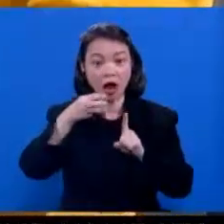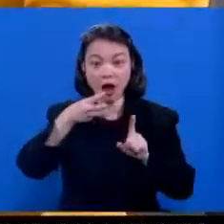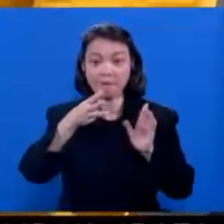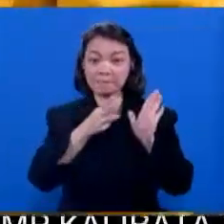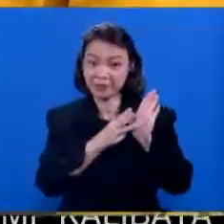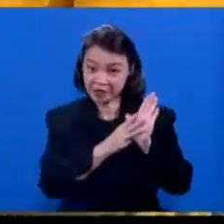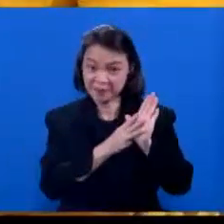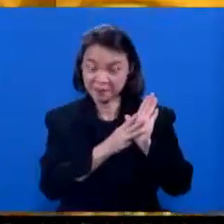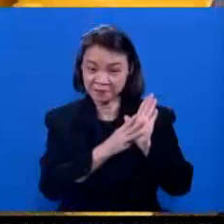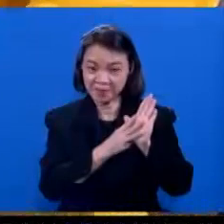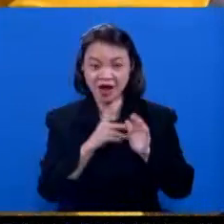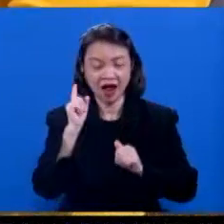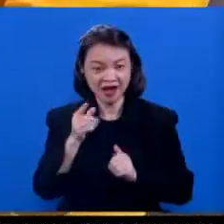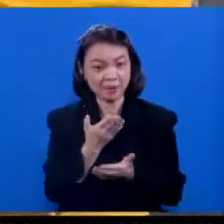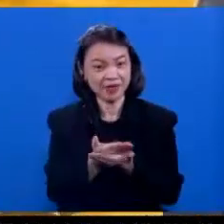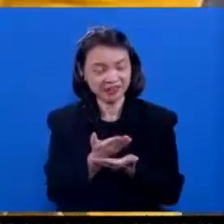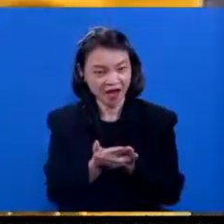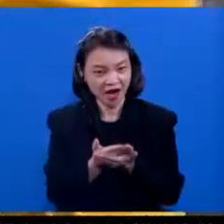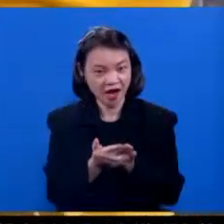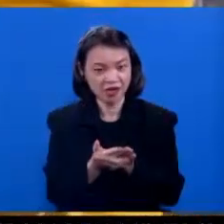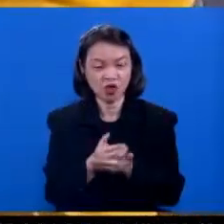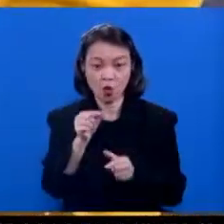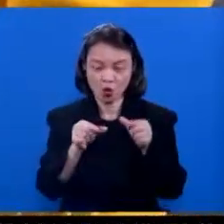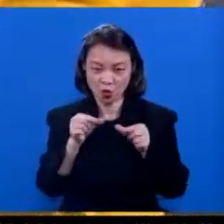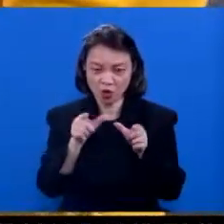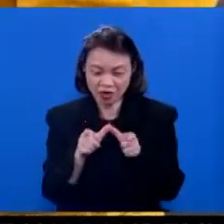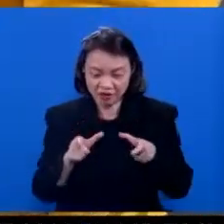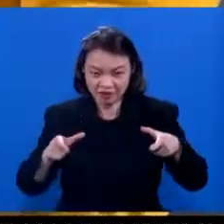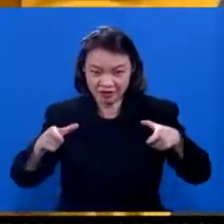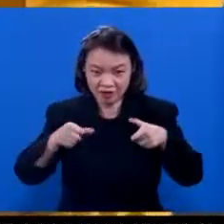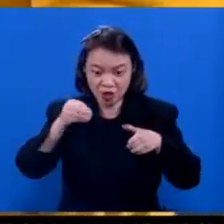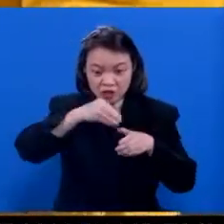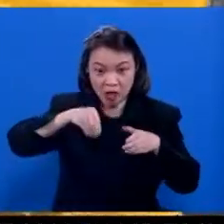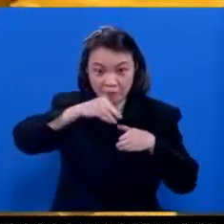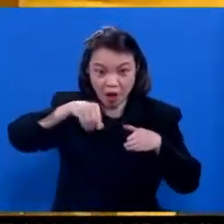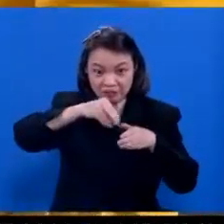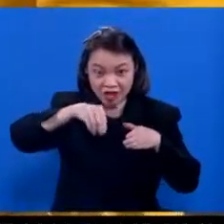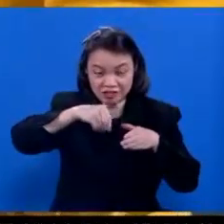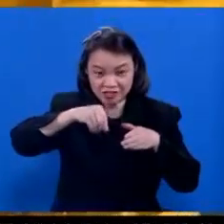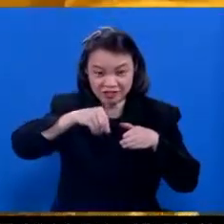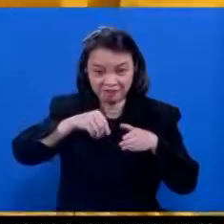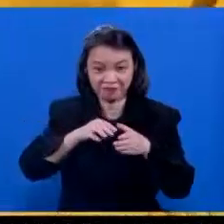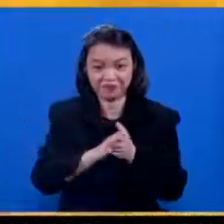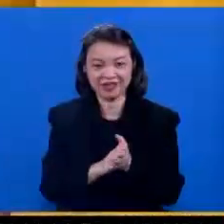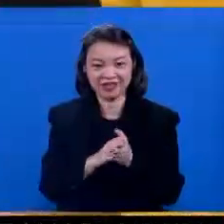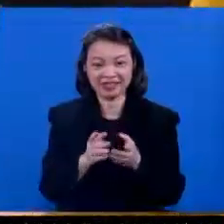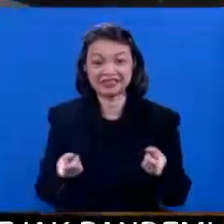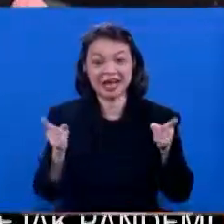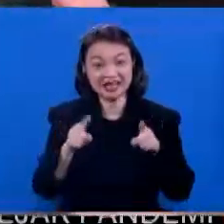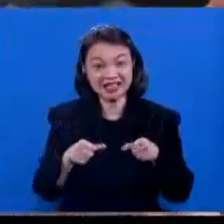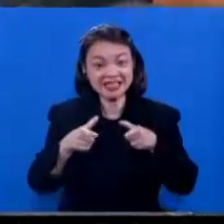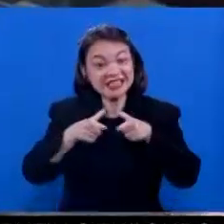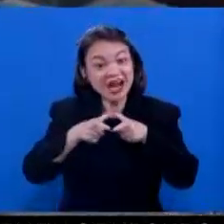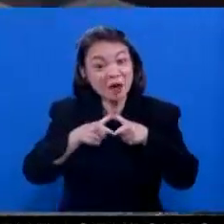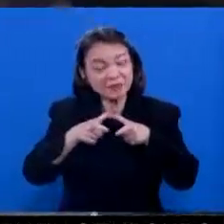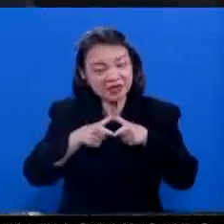apem tapi karena ada permintaan pakai santan, topping, segala macam coklat, jadilah serabi. Nah gimana Bu